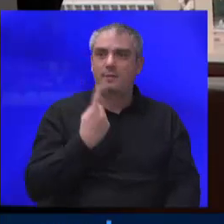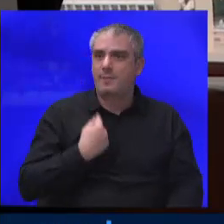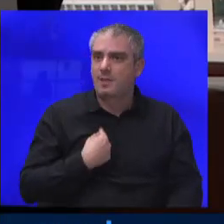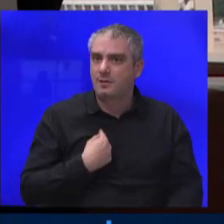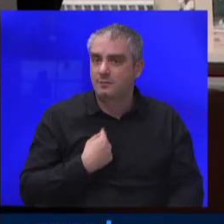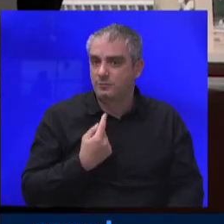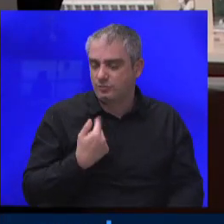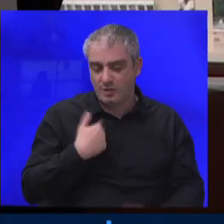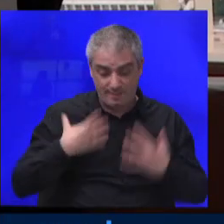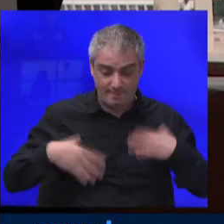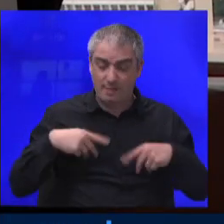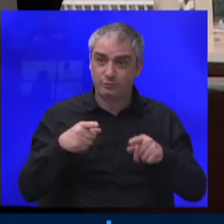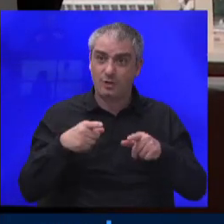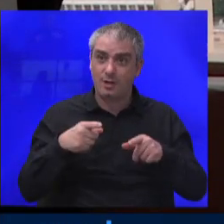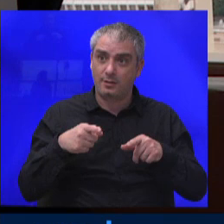תוך כדי שאני מלבישה אותה,